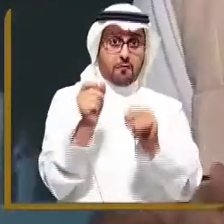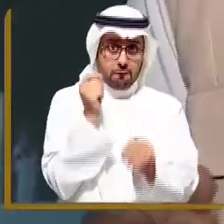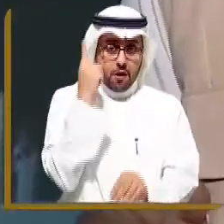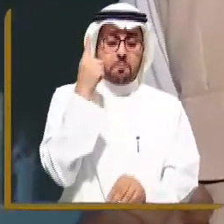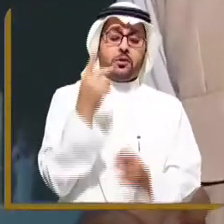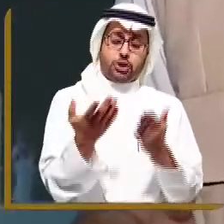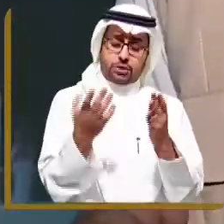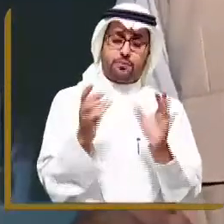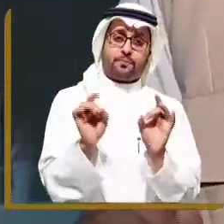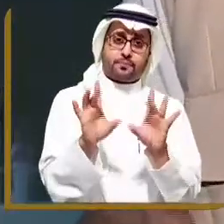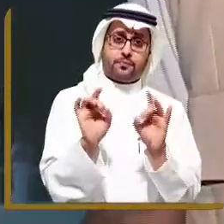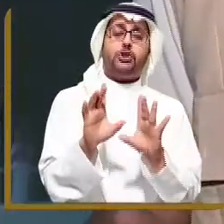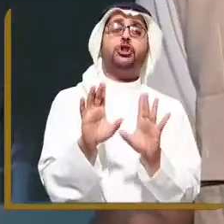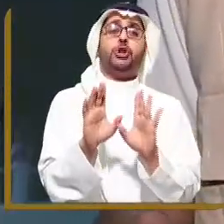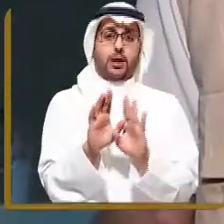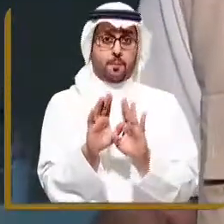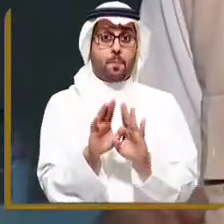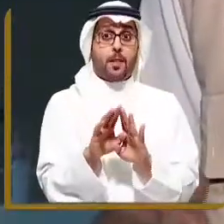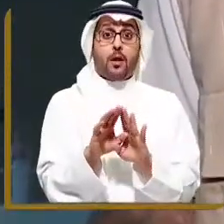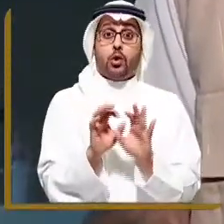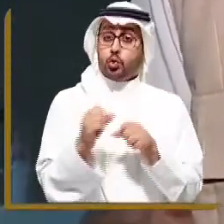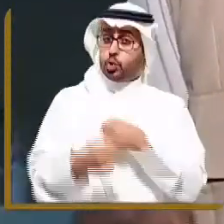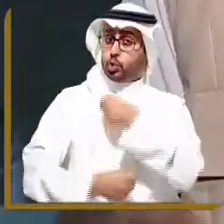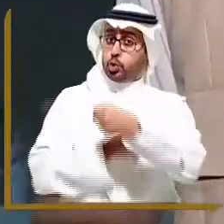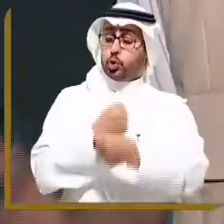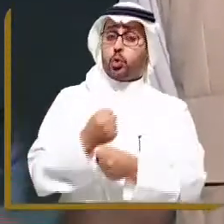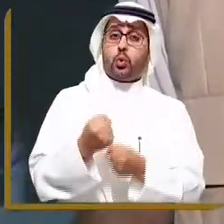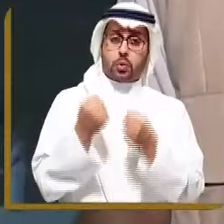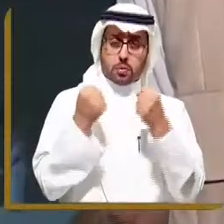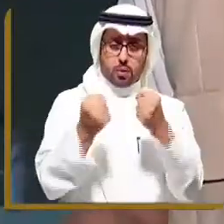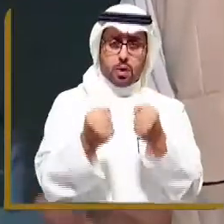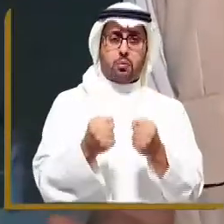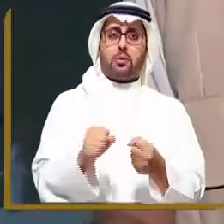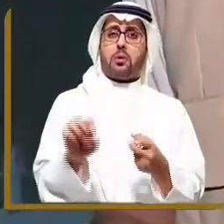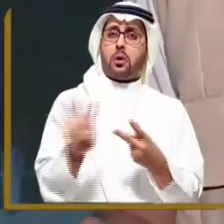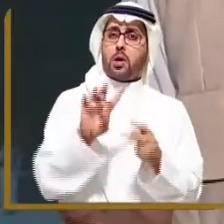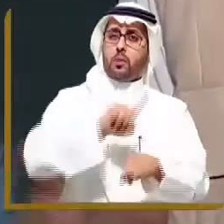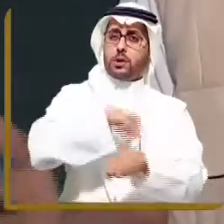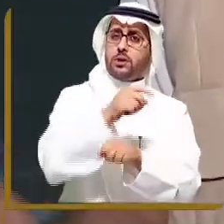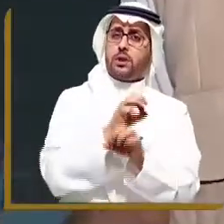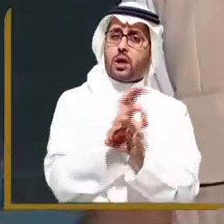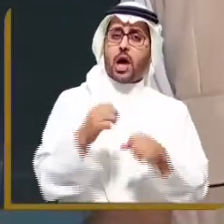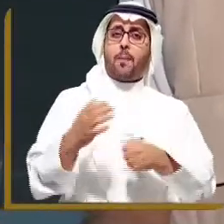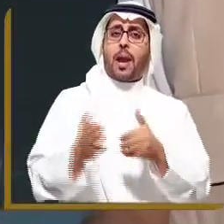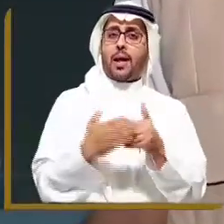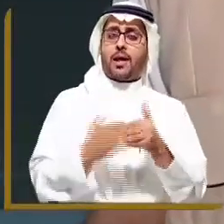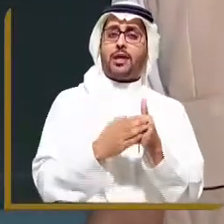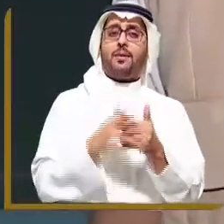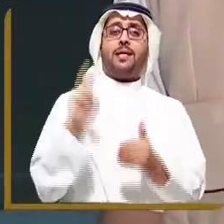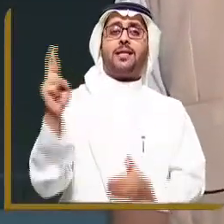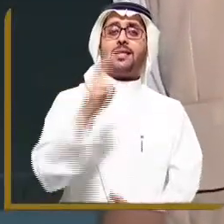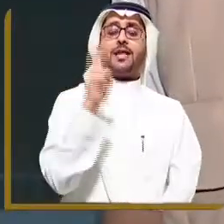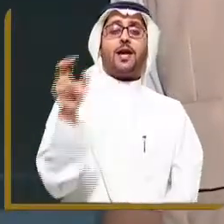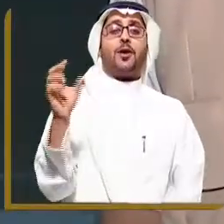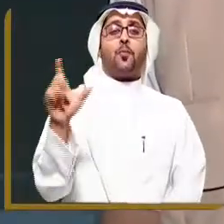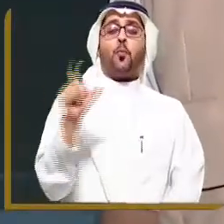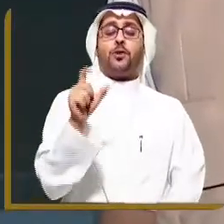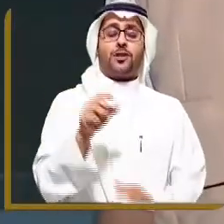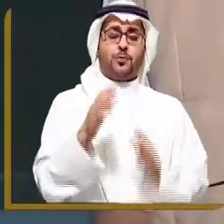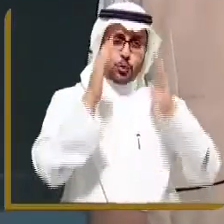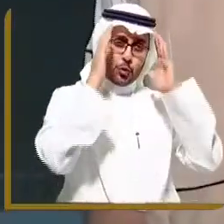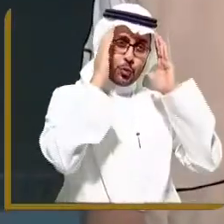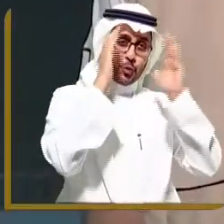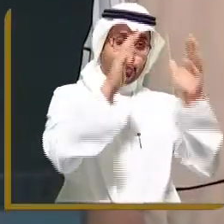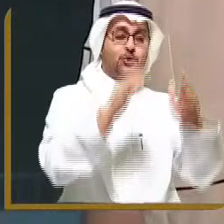وكافة الجهات المعنية التي تتكامل في تقديم الخدمة للزائر الكريم. كل الشكر لك زميل